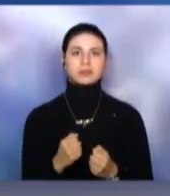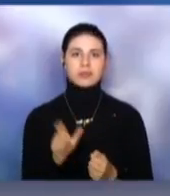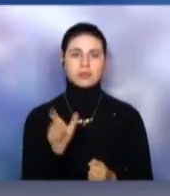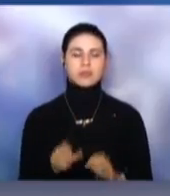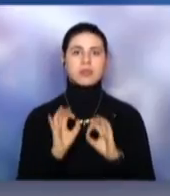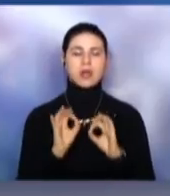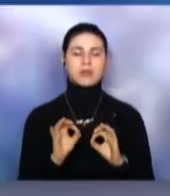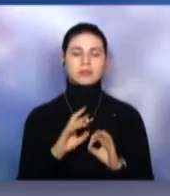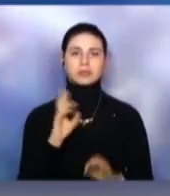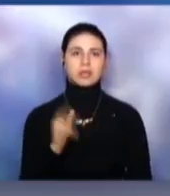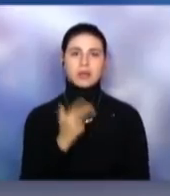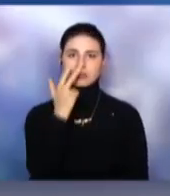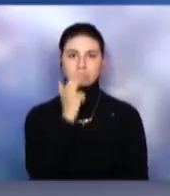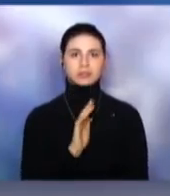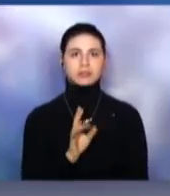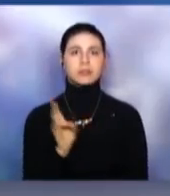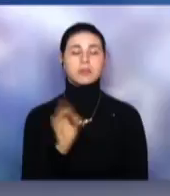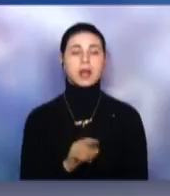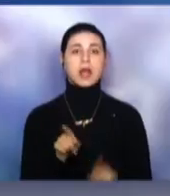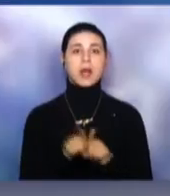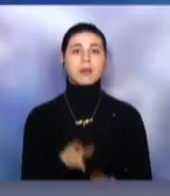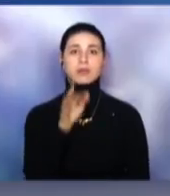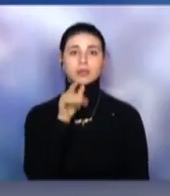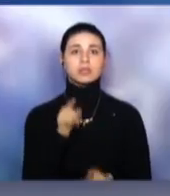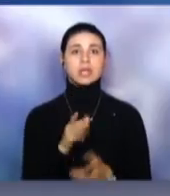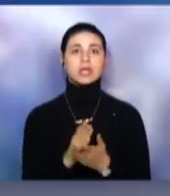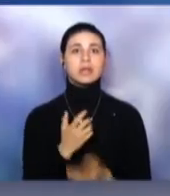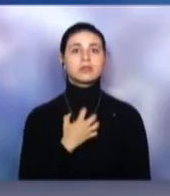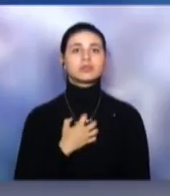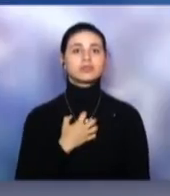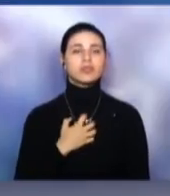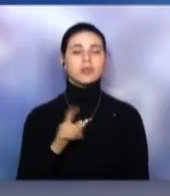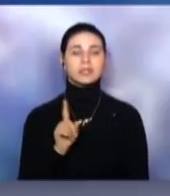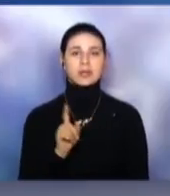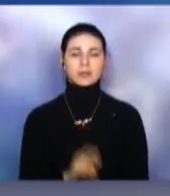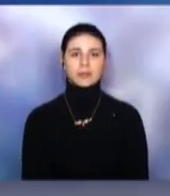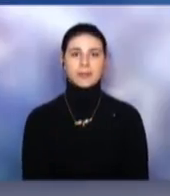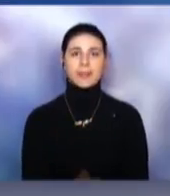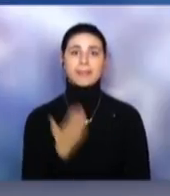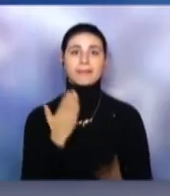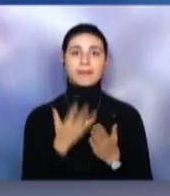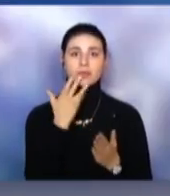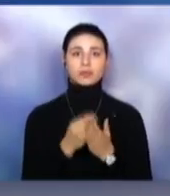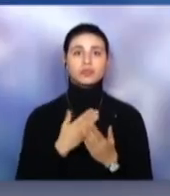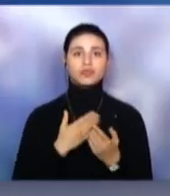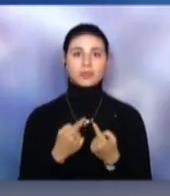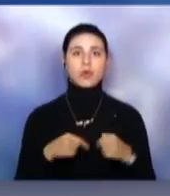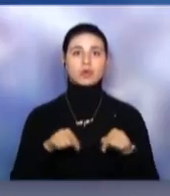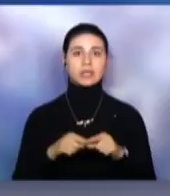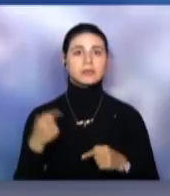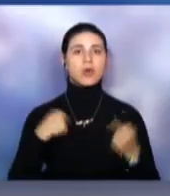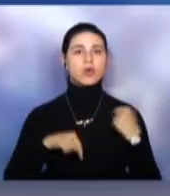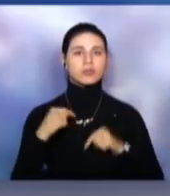და მიუსადაგებელია. თუმცა ამავე დროს აქ არის გასათვალისწინებელი ერთი რამ. თუ ჩვენმა ორგანიზმმა